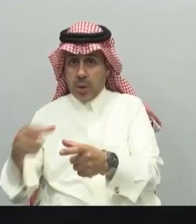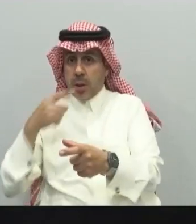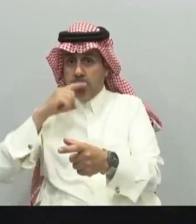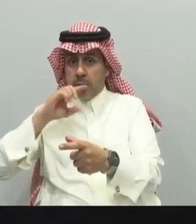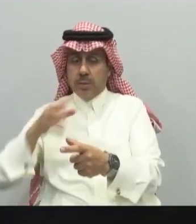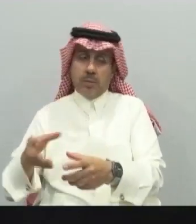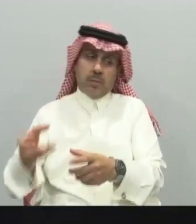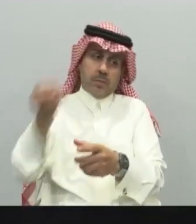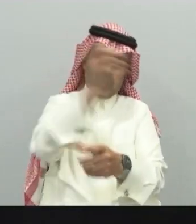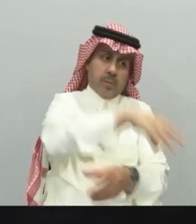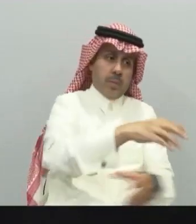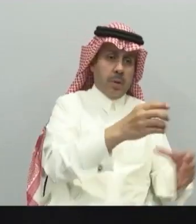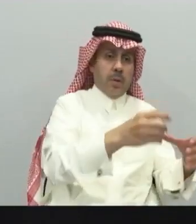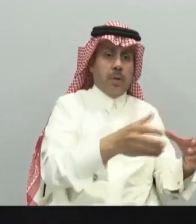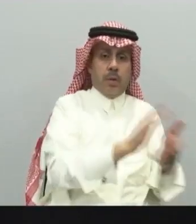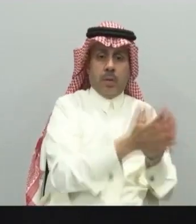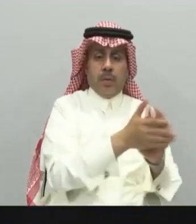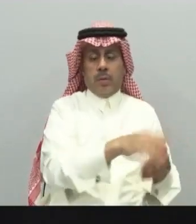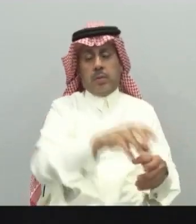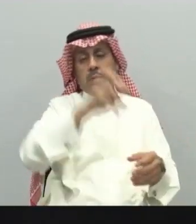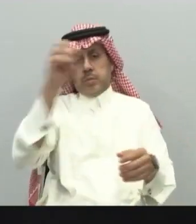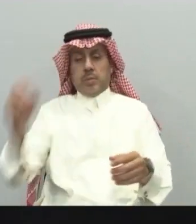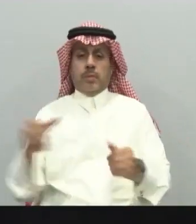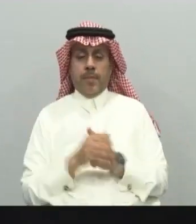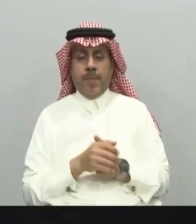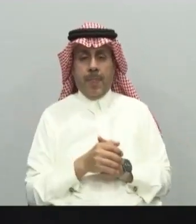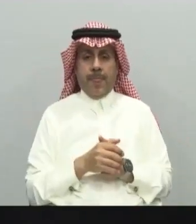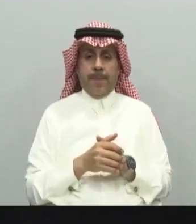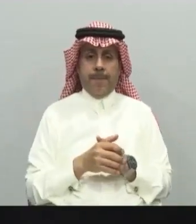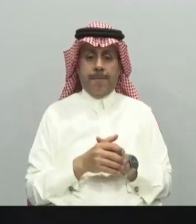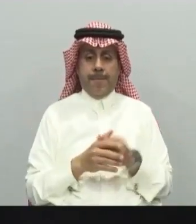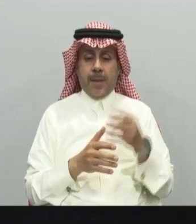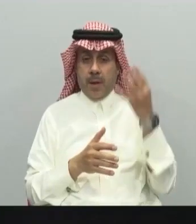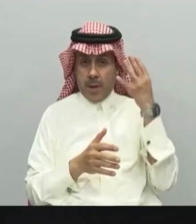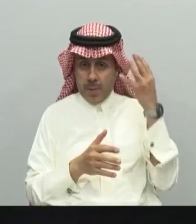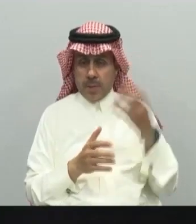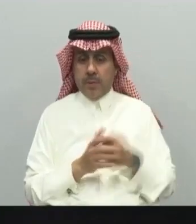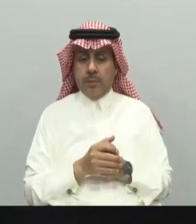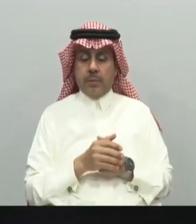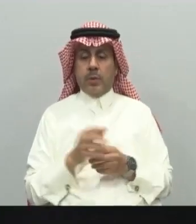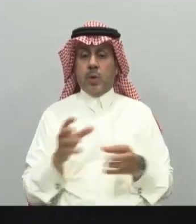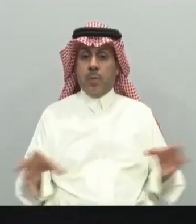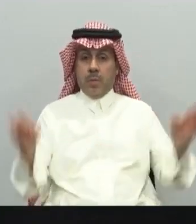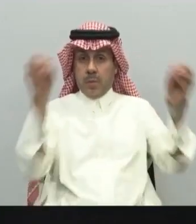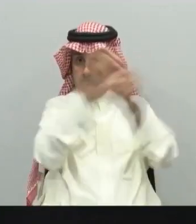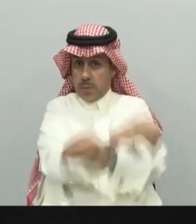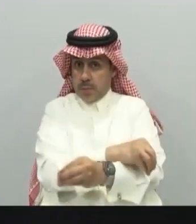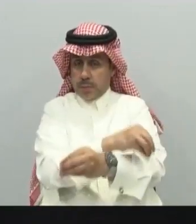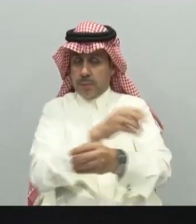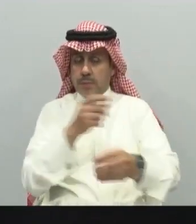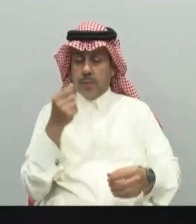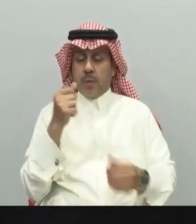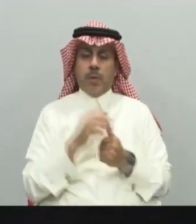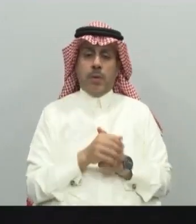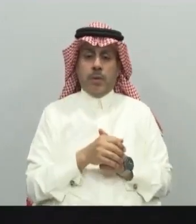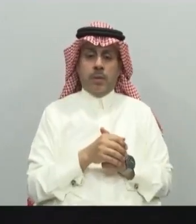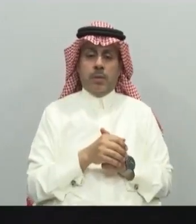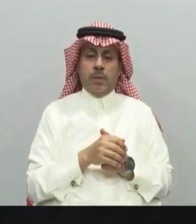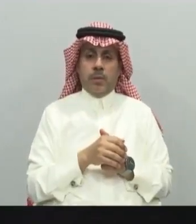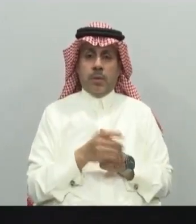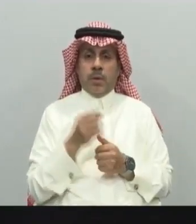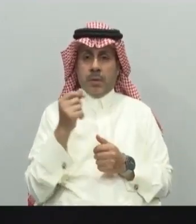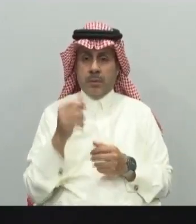بر بريالات ناتي الى النوع الذي بعده الرابع ان تكون المبادله بين مال ربوي